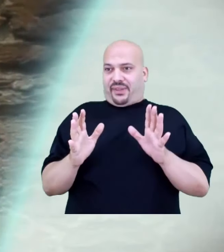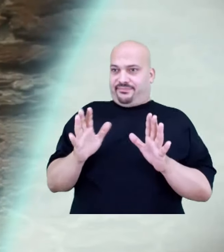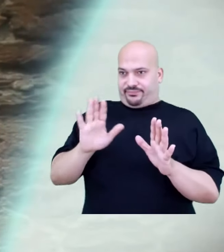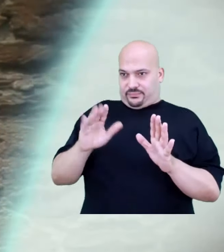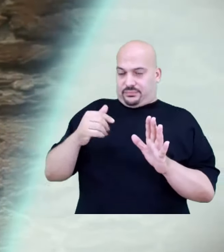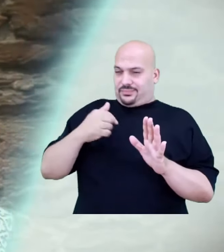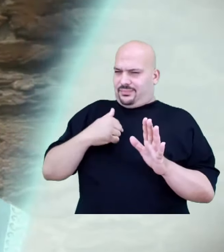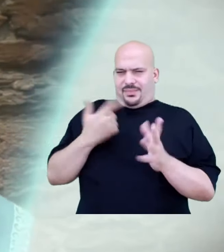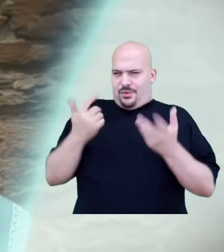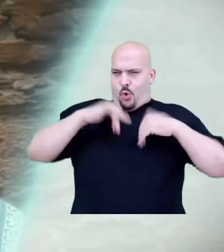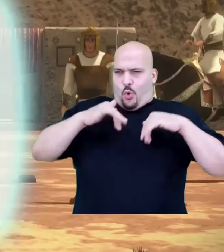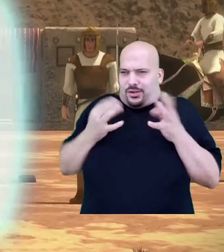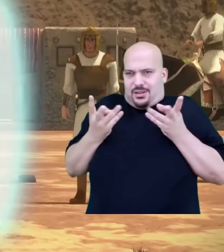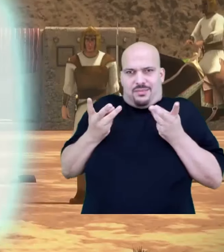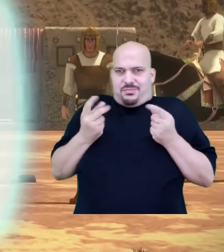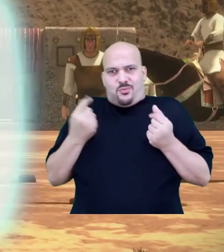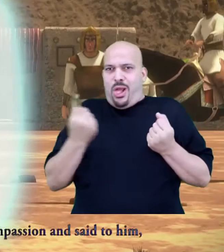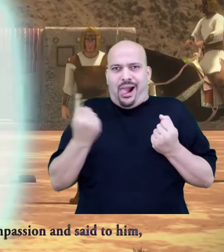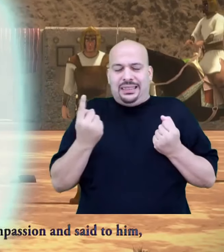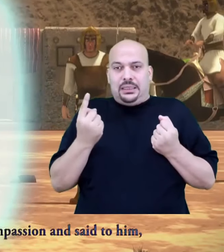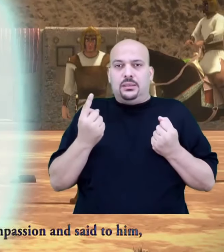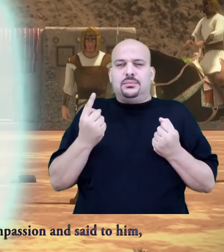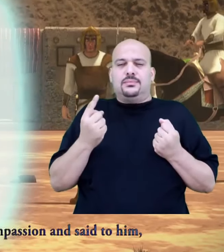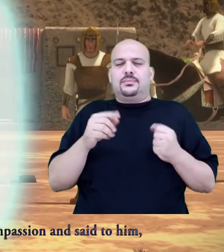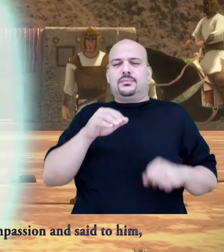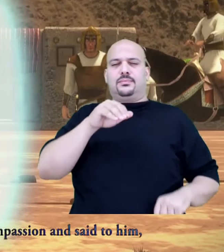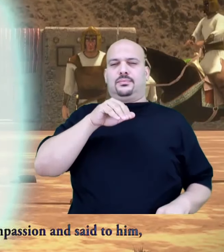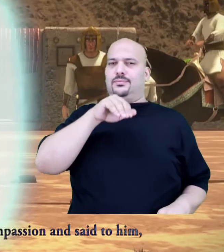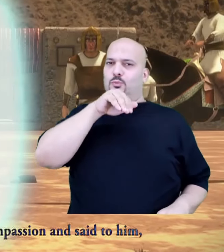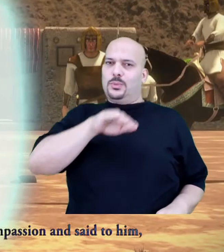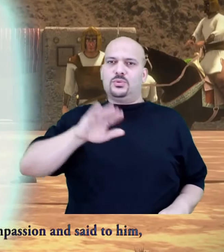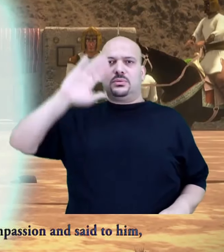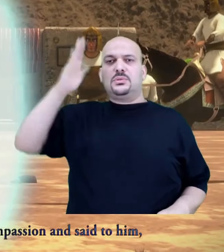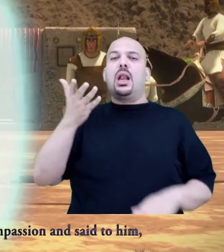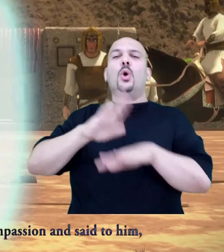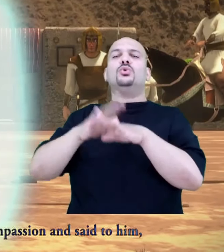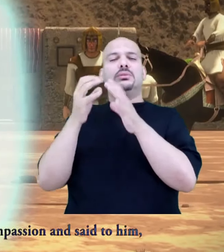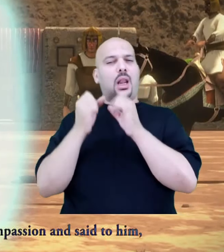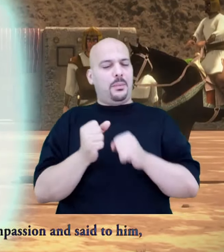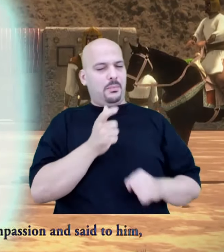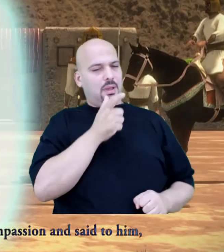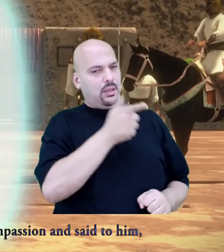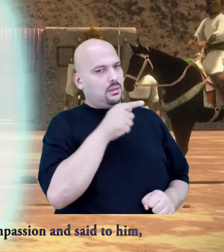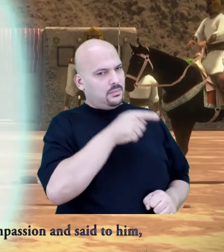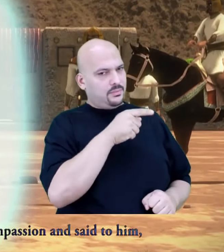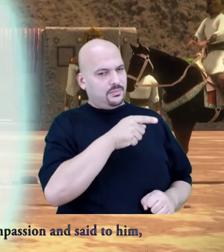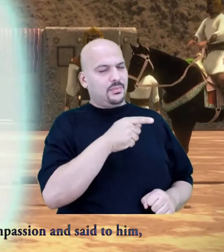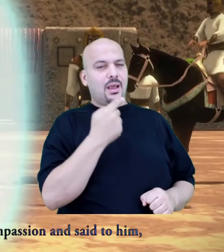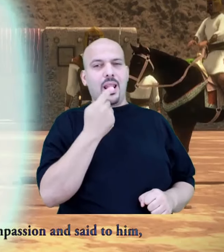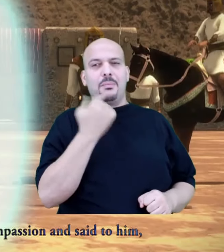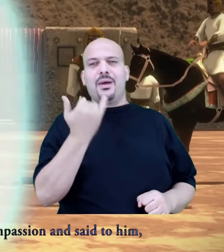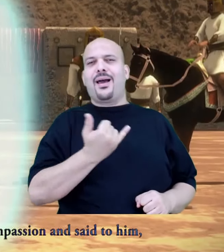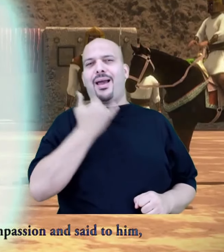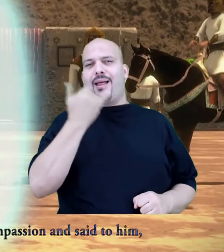إني أذكر الله. تحدث إليه رسول الله صلى الله عليه وسلم بلين